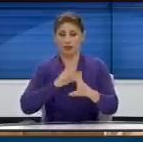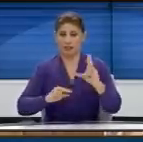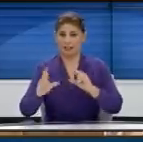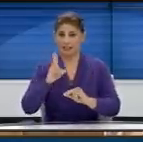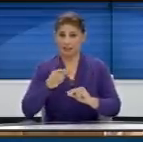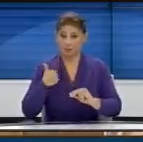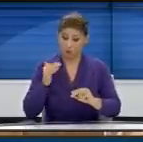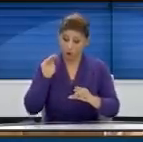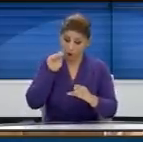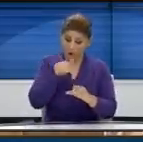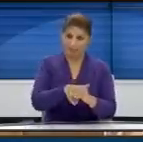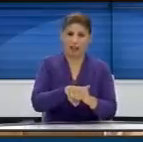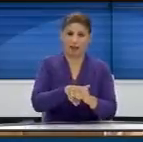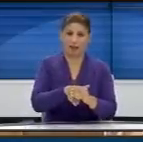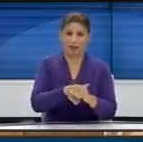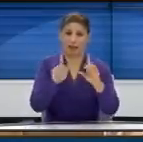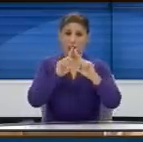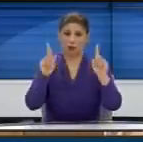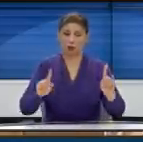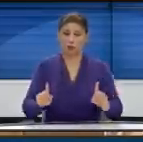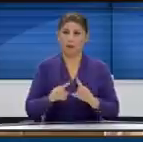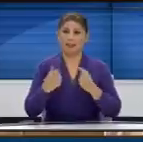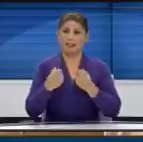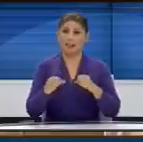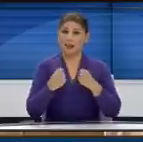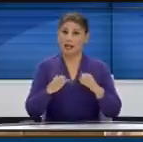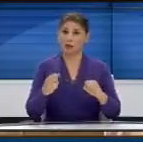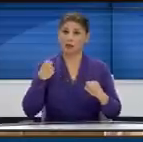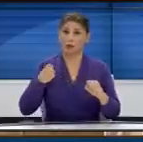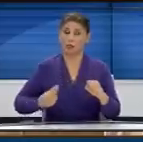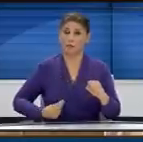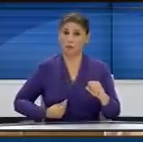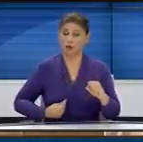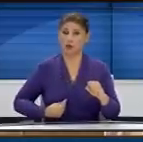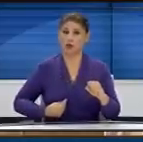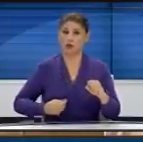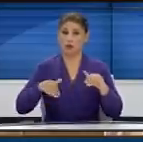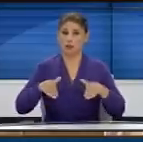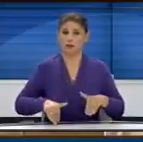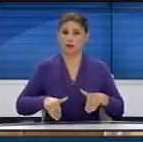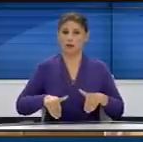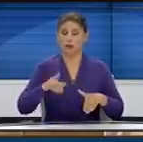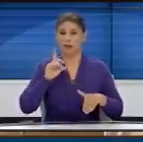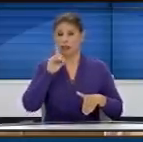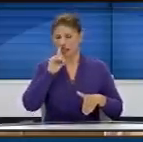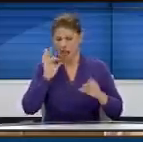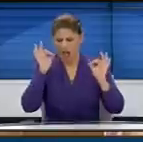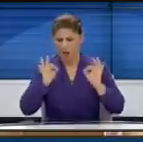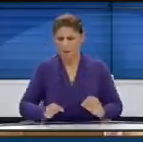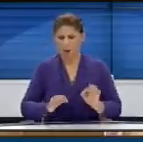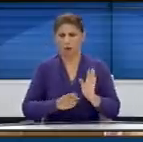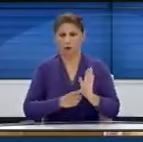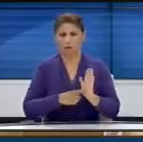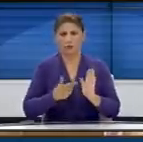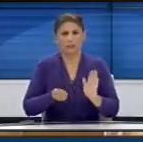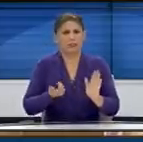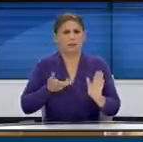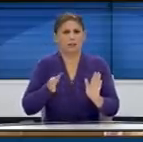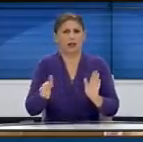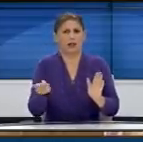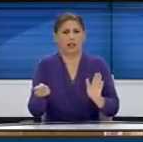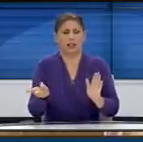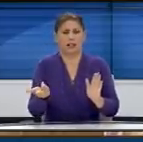οποίες συμμετέχεις στο πλαίσιο της άσκησης των δημοσίων καθήκοντων σου είναι απολύτως νόμιμο. Τι πήγα να κάνω εγώ.